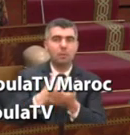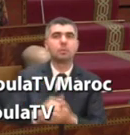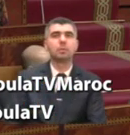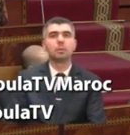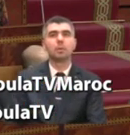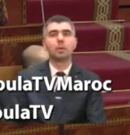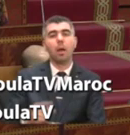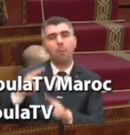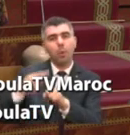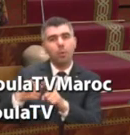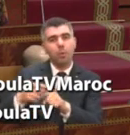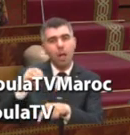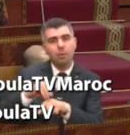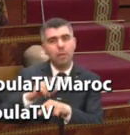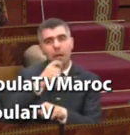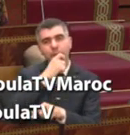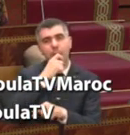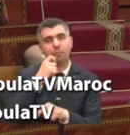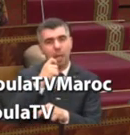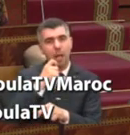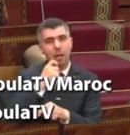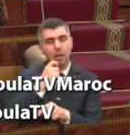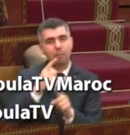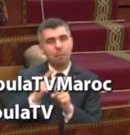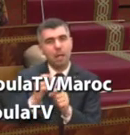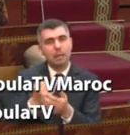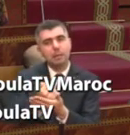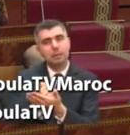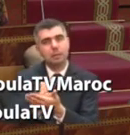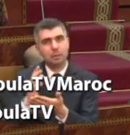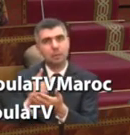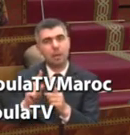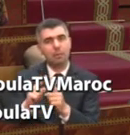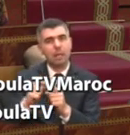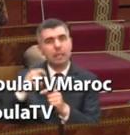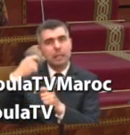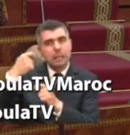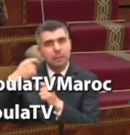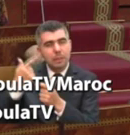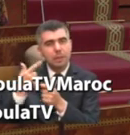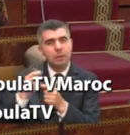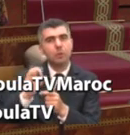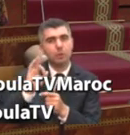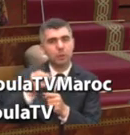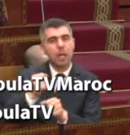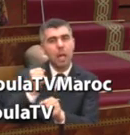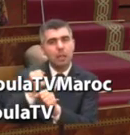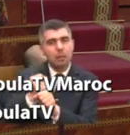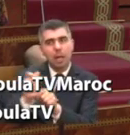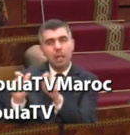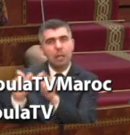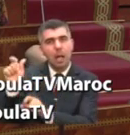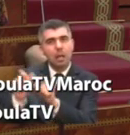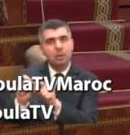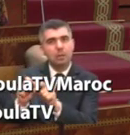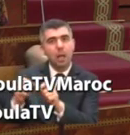دابا رمضان انتهى، كانوا عدة مسلسلات كان ما يدار، كانت الناس خدامة،